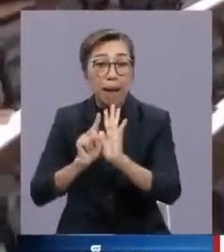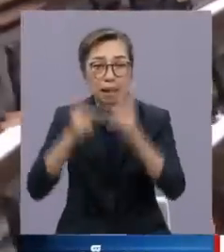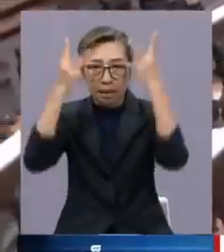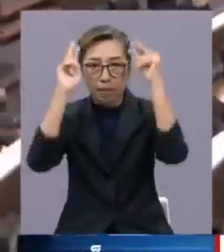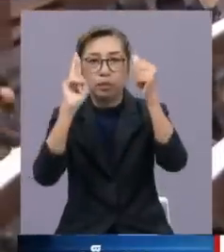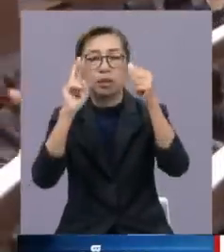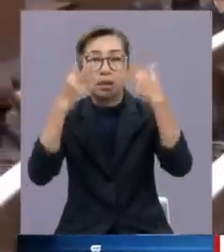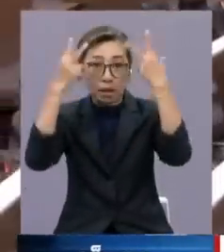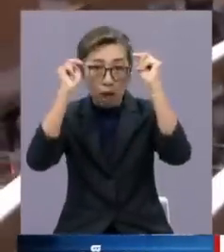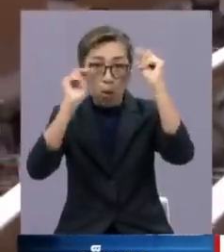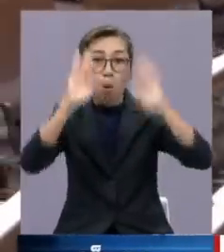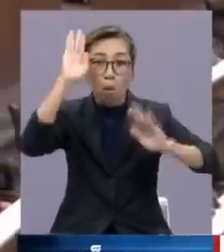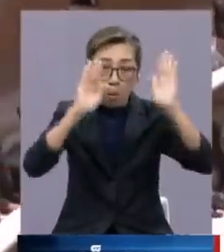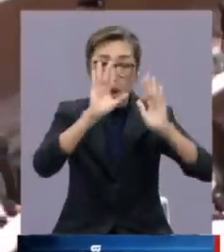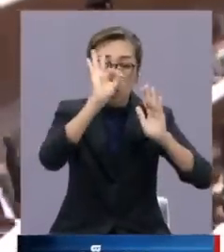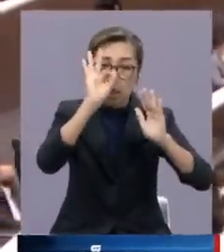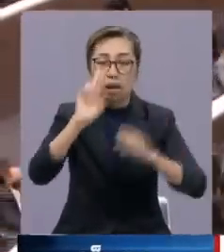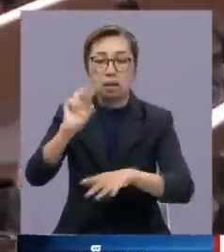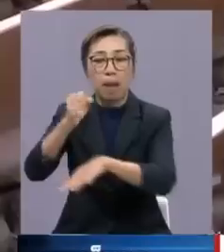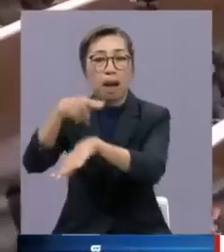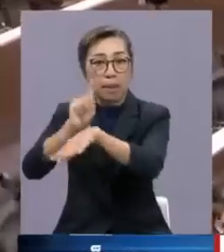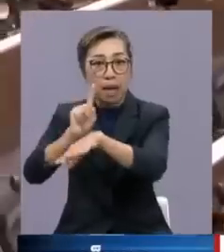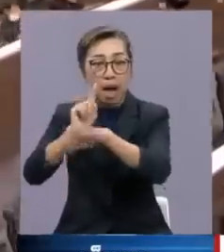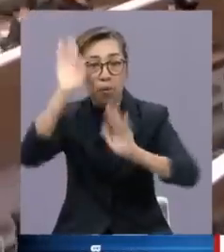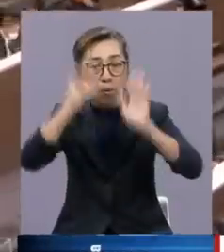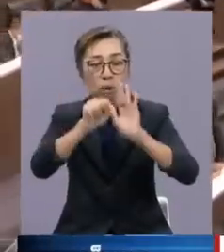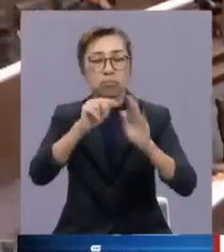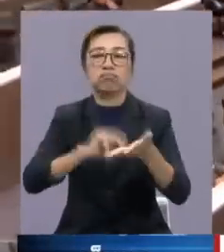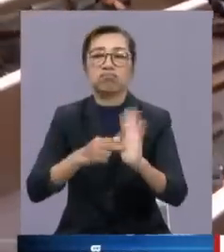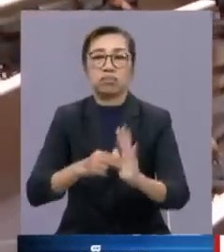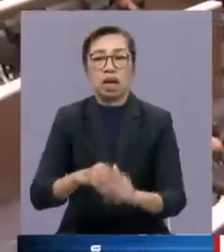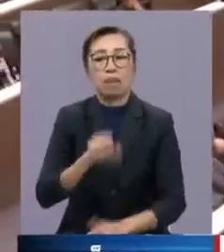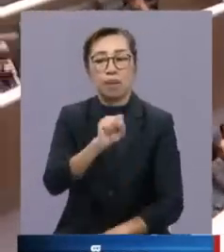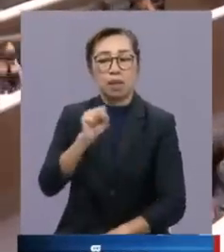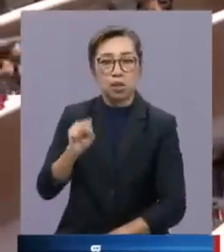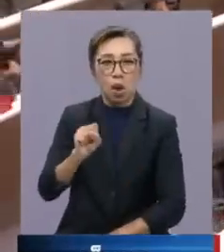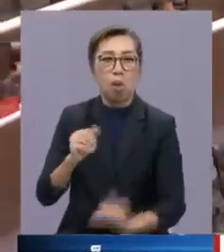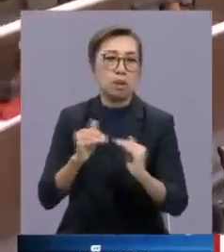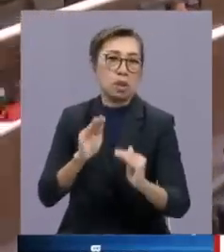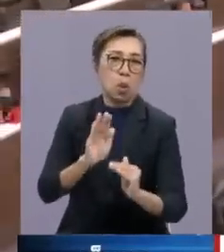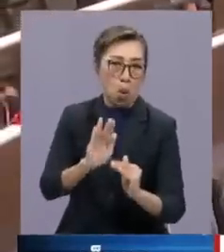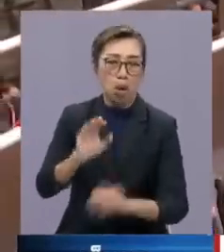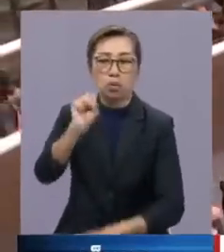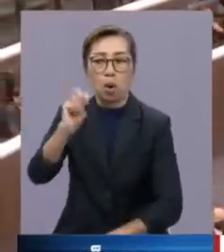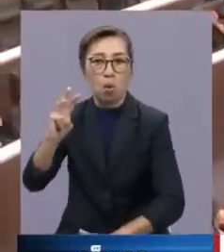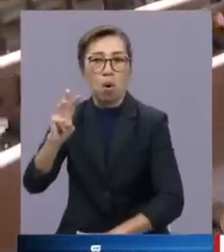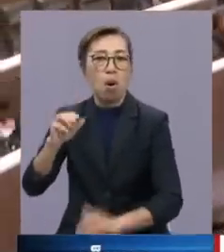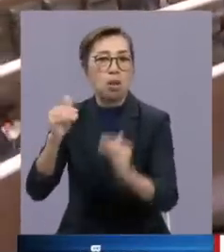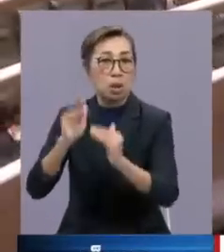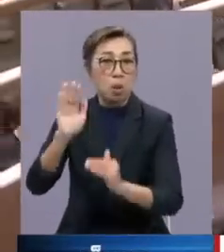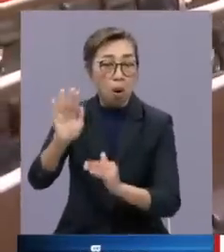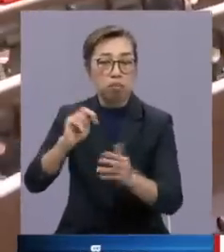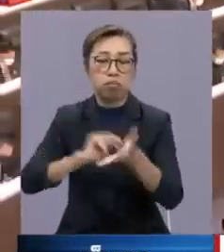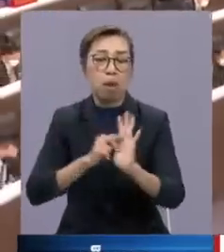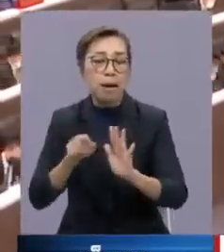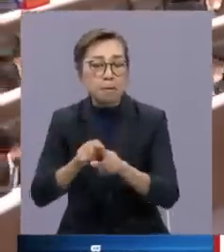แล้วก็ตำแหน่งประธานสภาล้วนแล้วแต่เป็นเอกสิทธิ์ของสมาชิกทั้งส.ส.หรือแม้แต่ส.ว.ก็ตามนะครับไม่ได้มีทีท่าว่าจะหลีกทาง